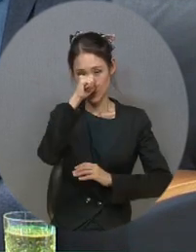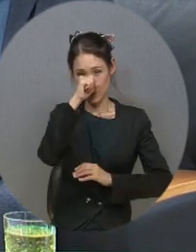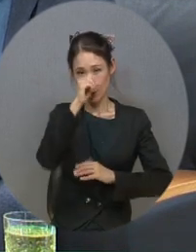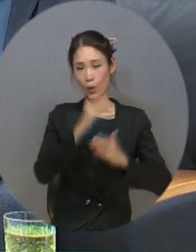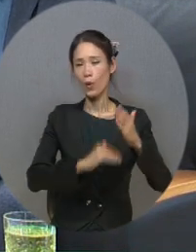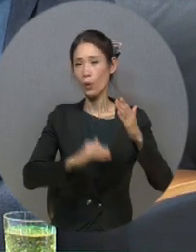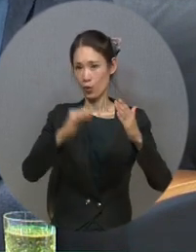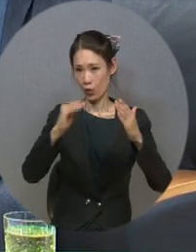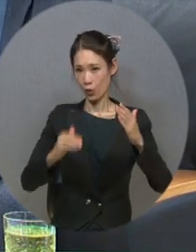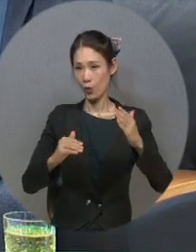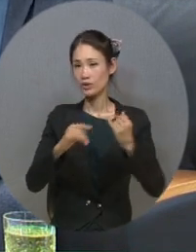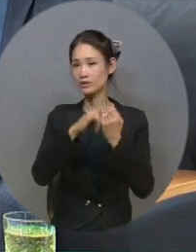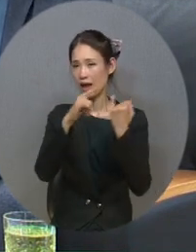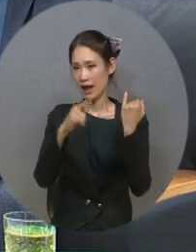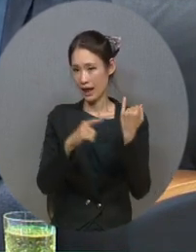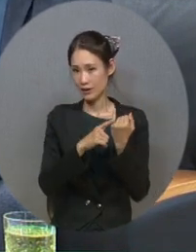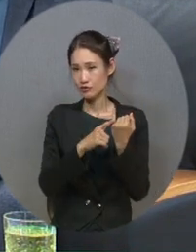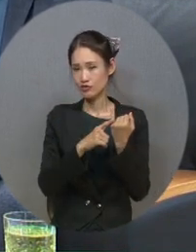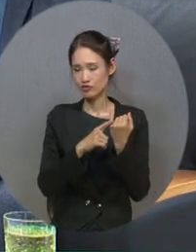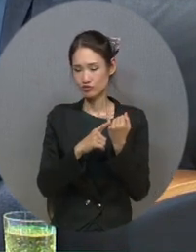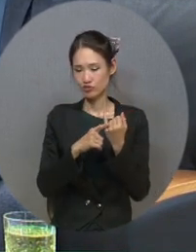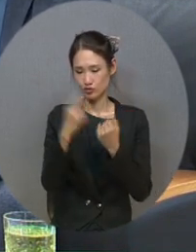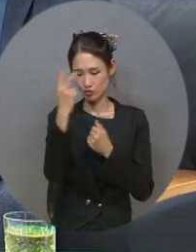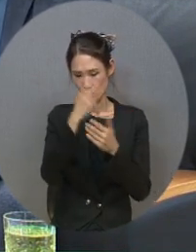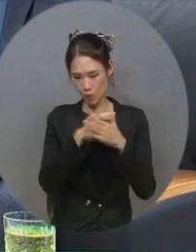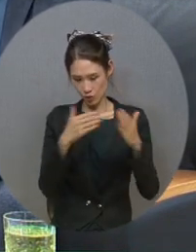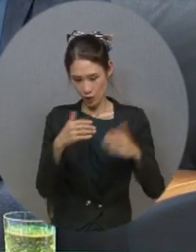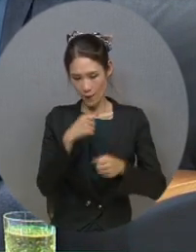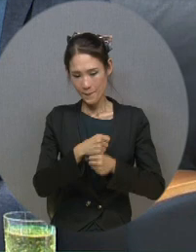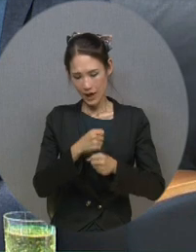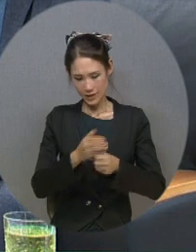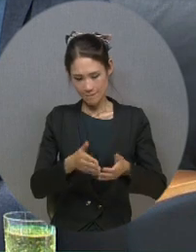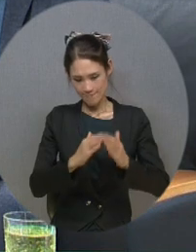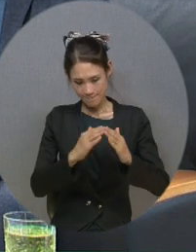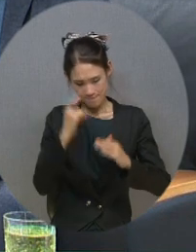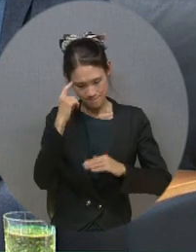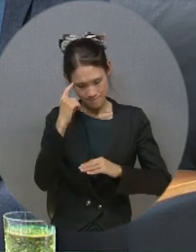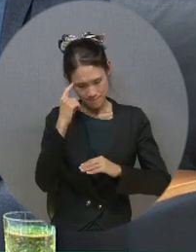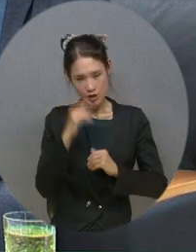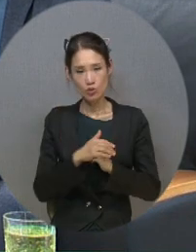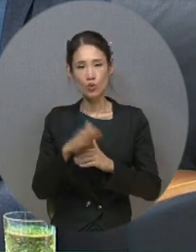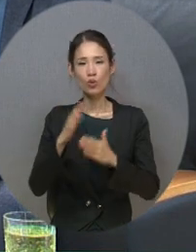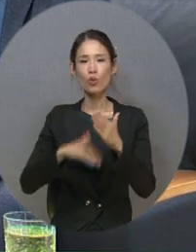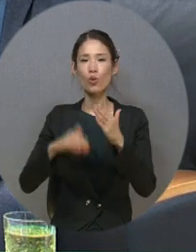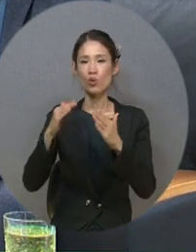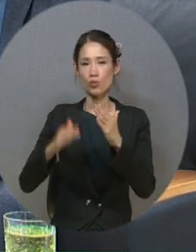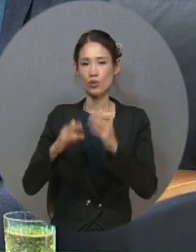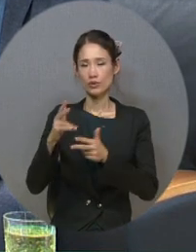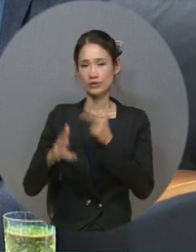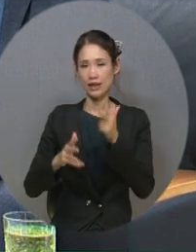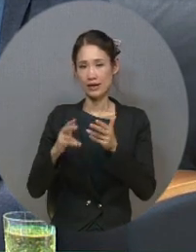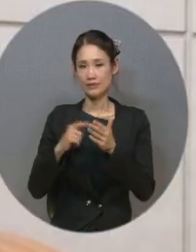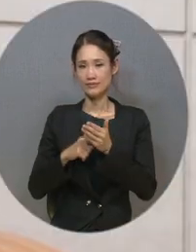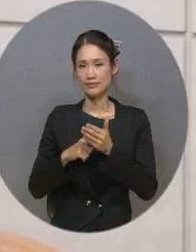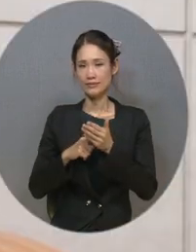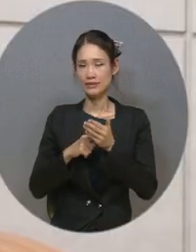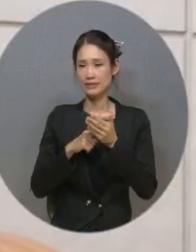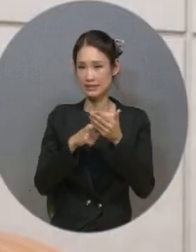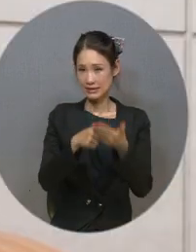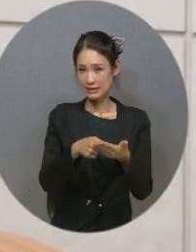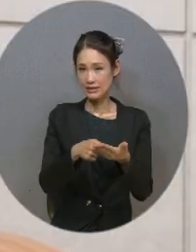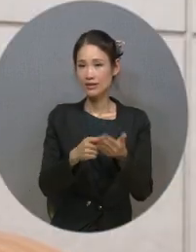공공산후조리원을 만들겠다 하는 생각을 가지고 공모사업에 저희들이 신청을 해서